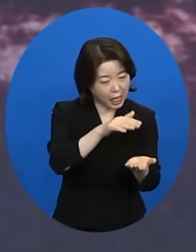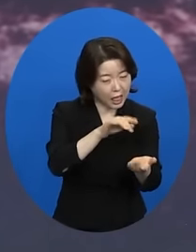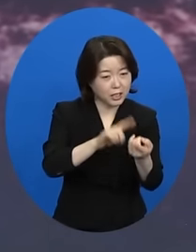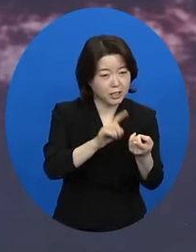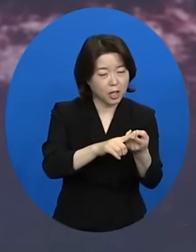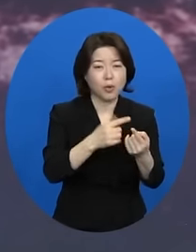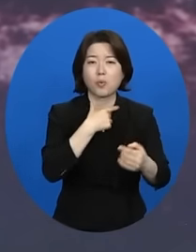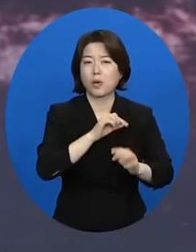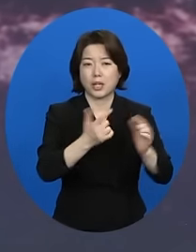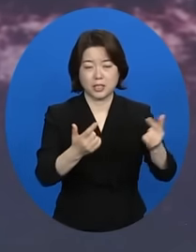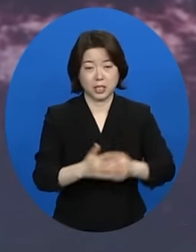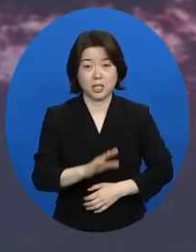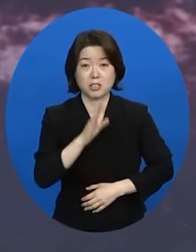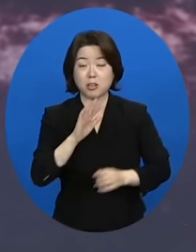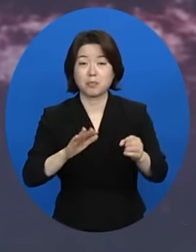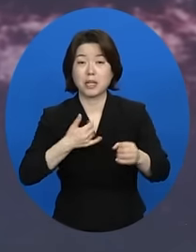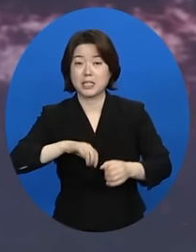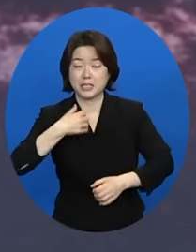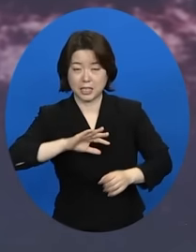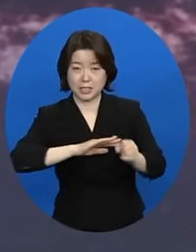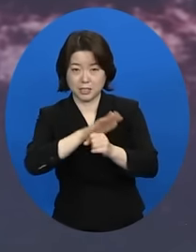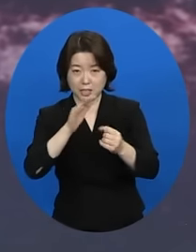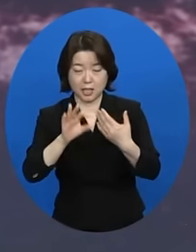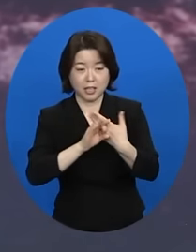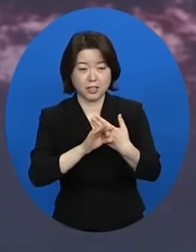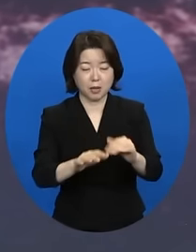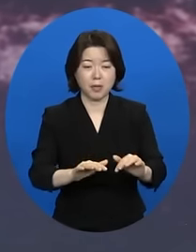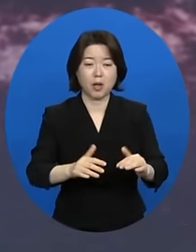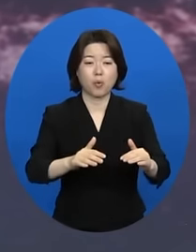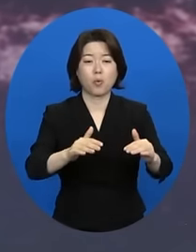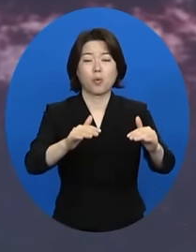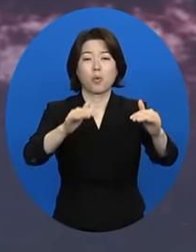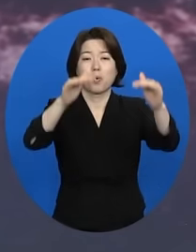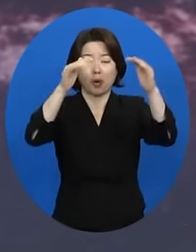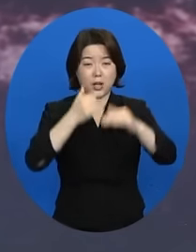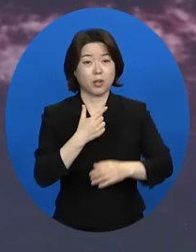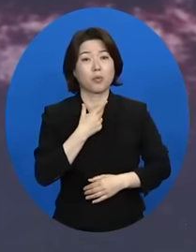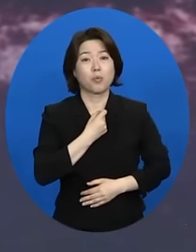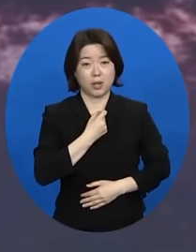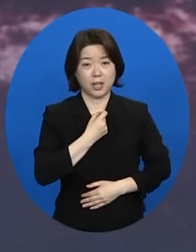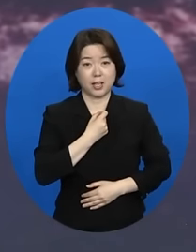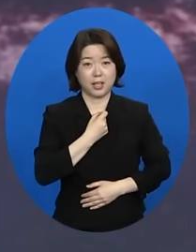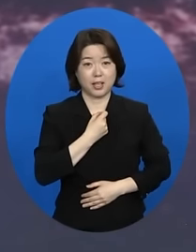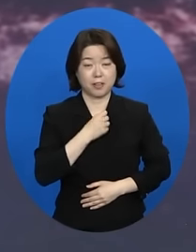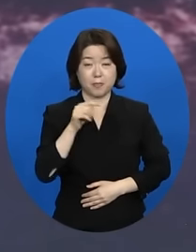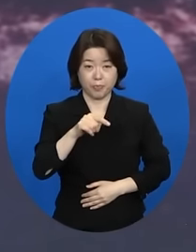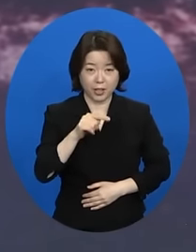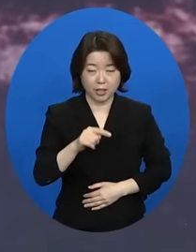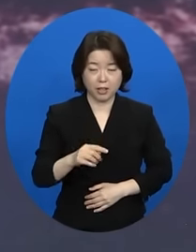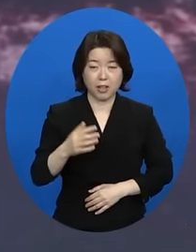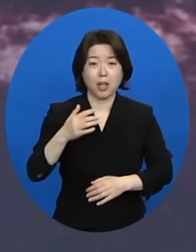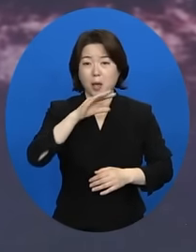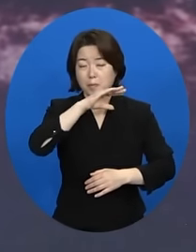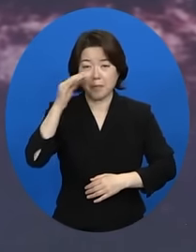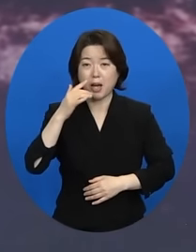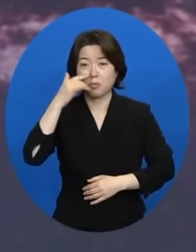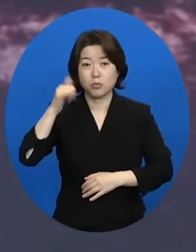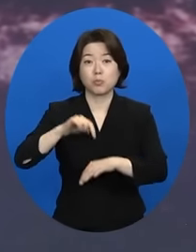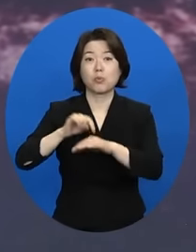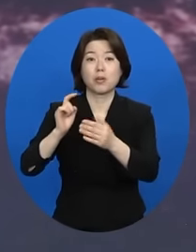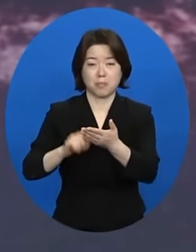않아요. 정말 자녀를 사랑한다면 그 아이가 성장하기를 원하는 것이 정상적인 부모의